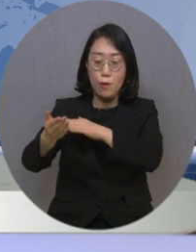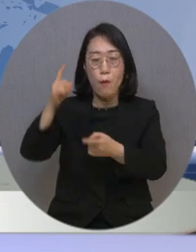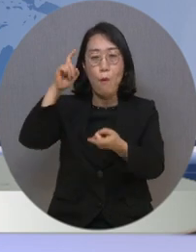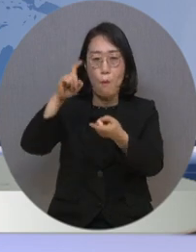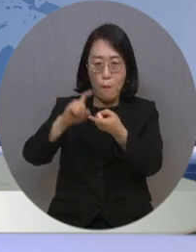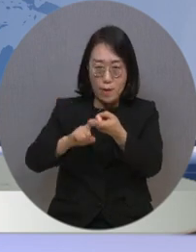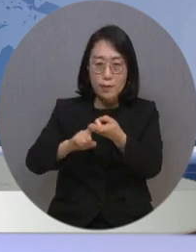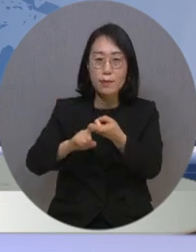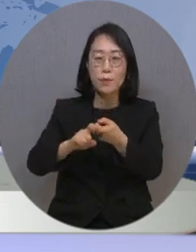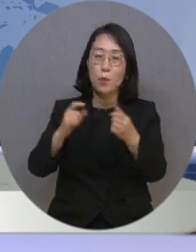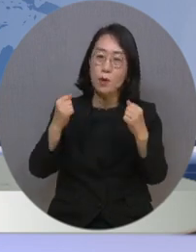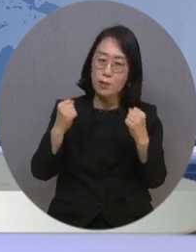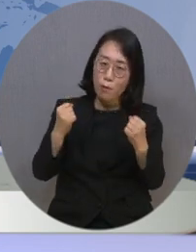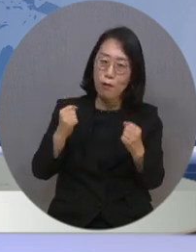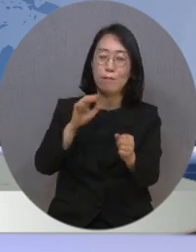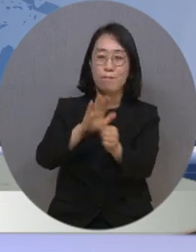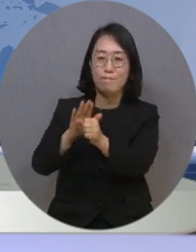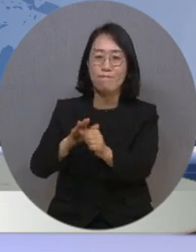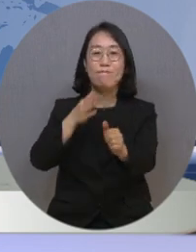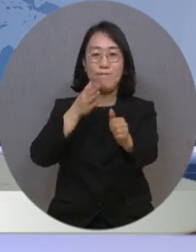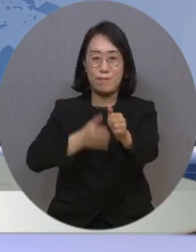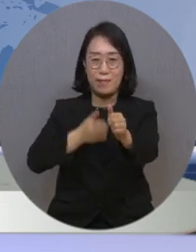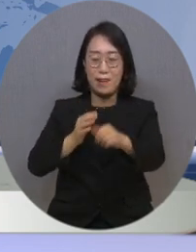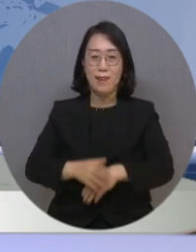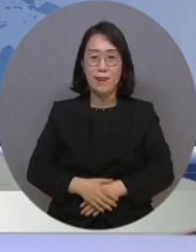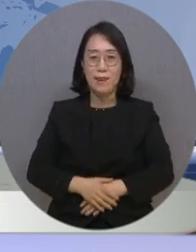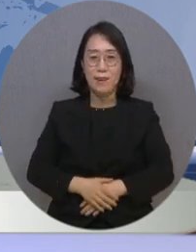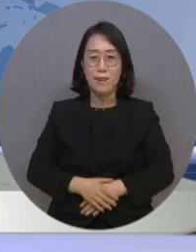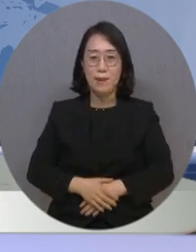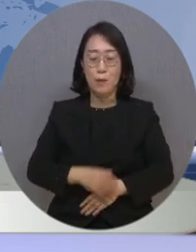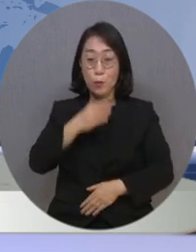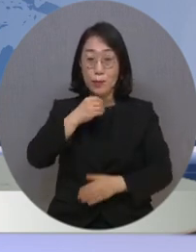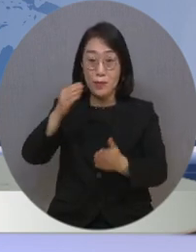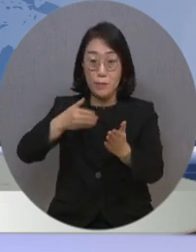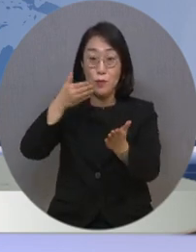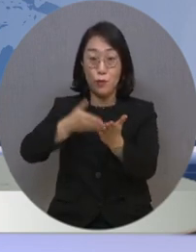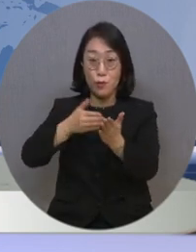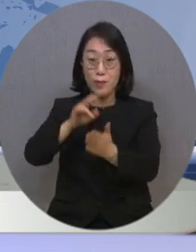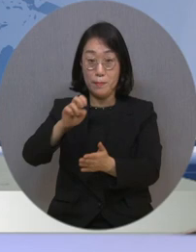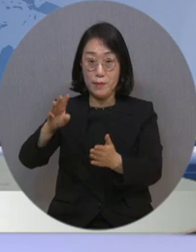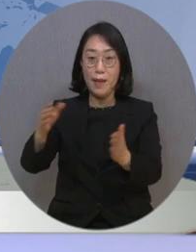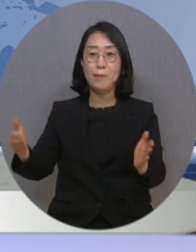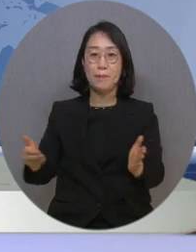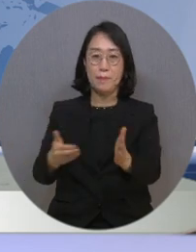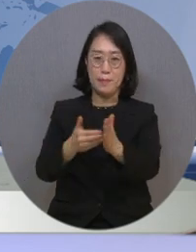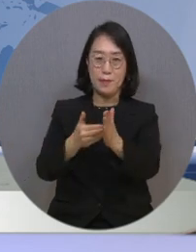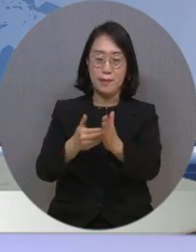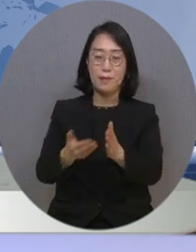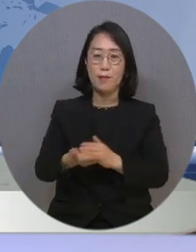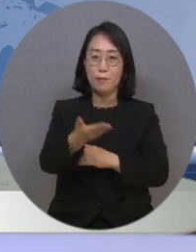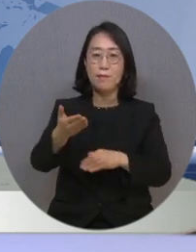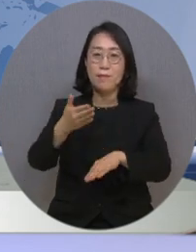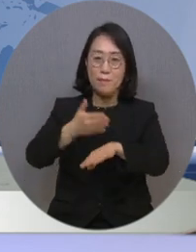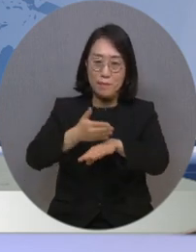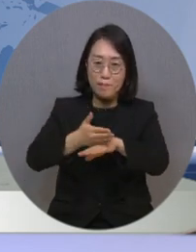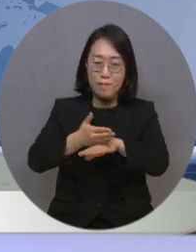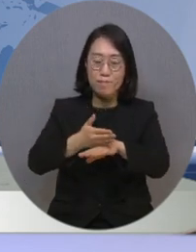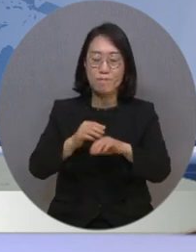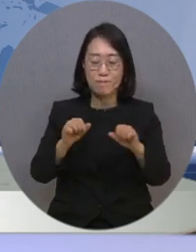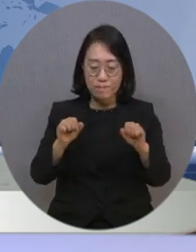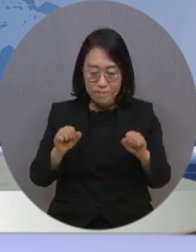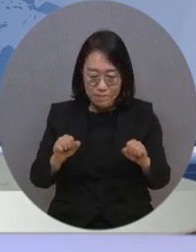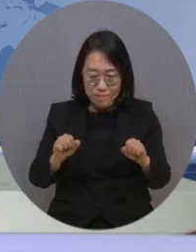지속적인 관심과 응원을 보내주시기 바랍니다 이상 복지tv 뉴스 24를 마칩니다 시청해주신 여러분